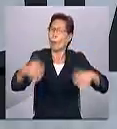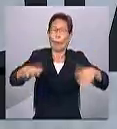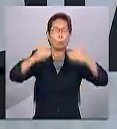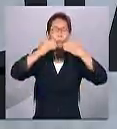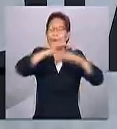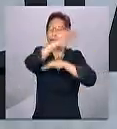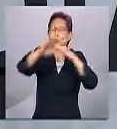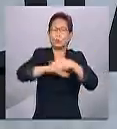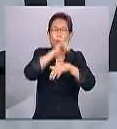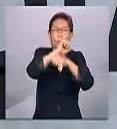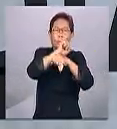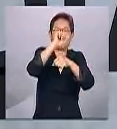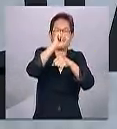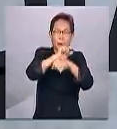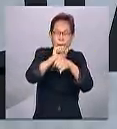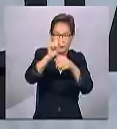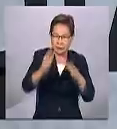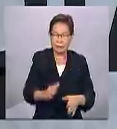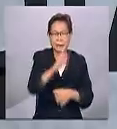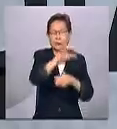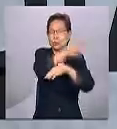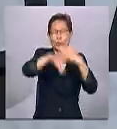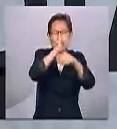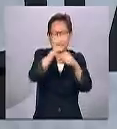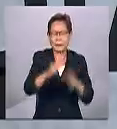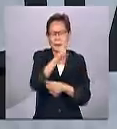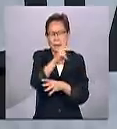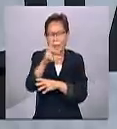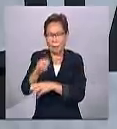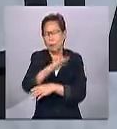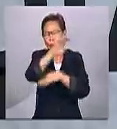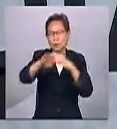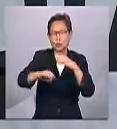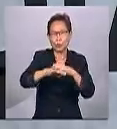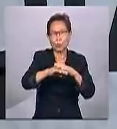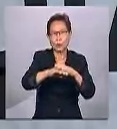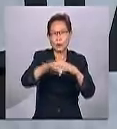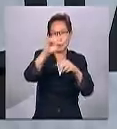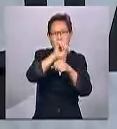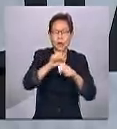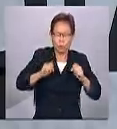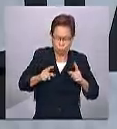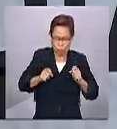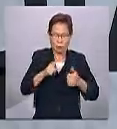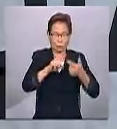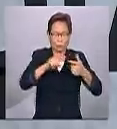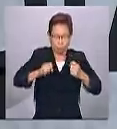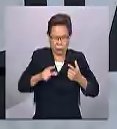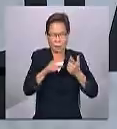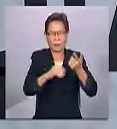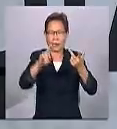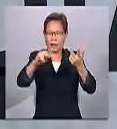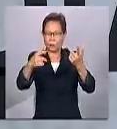semua anggota kesihatan Kementerian Kesihatan Malaysia, semua anggota kesihatan swasta dan juga badan bukan